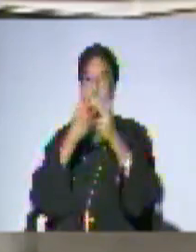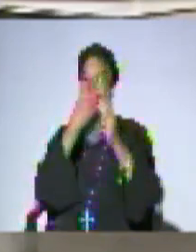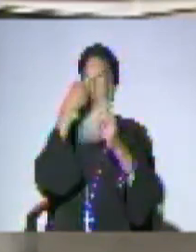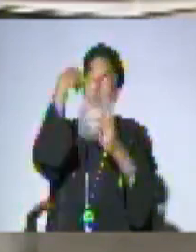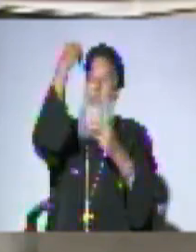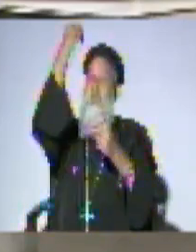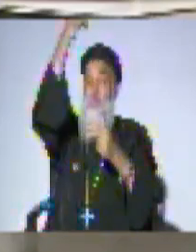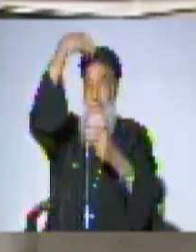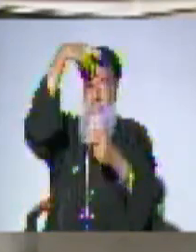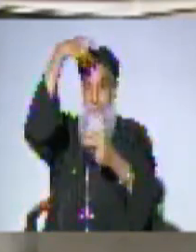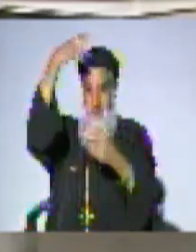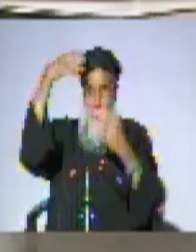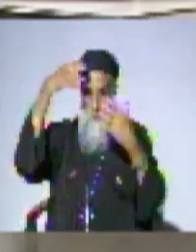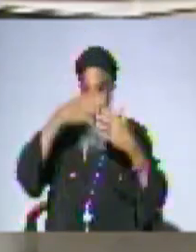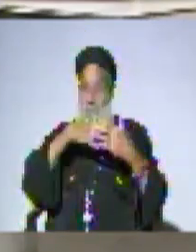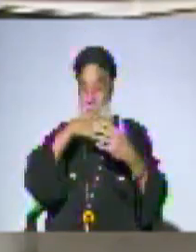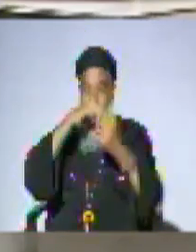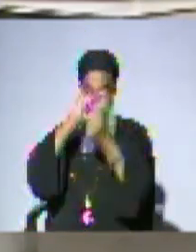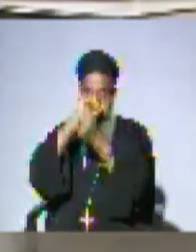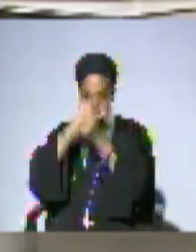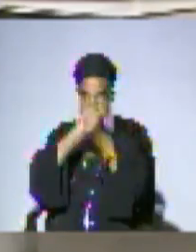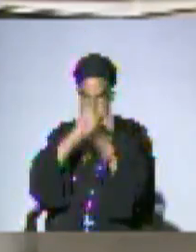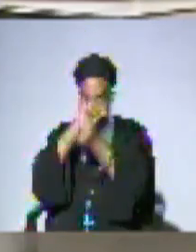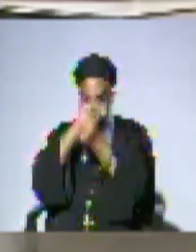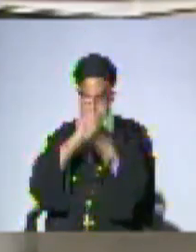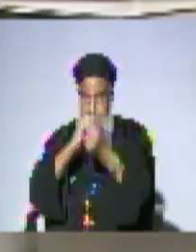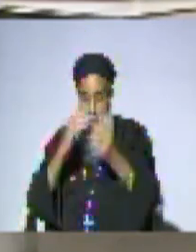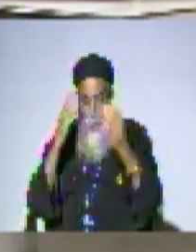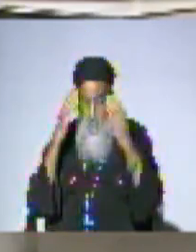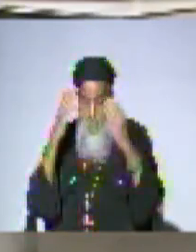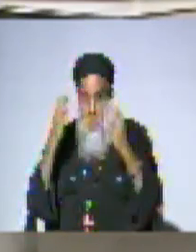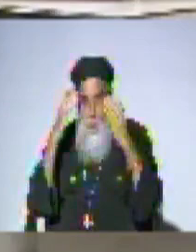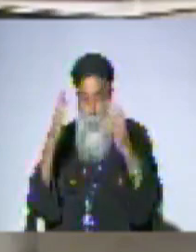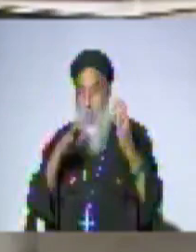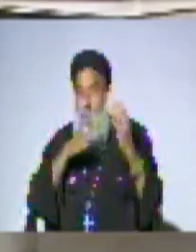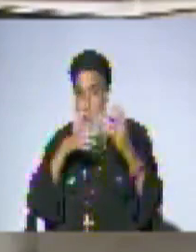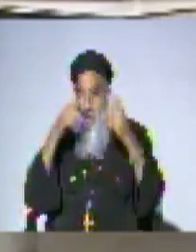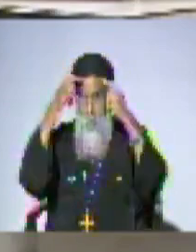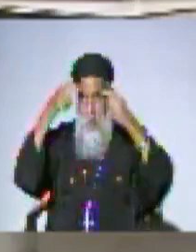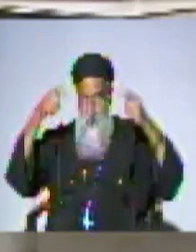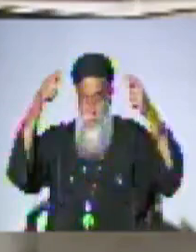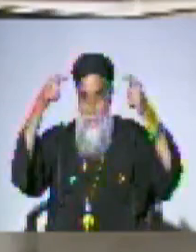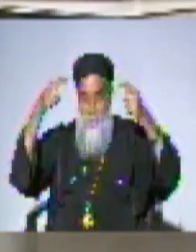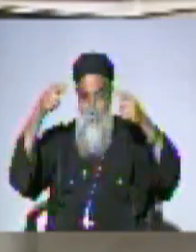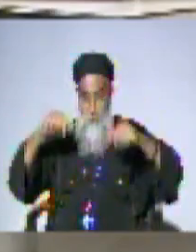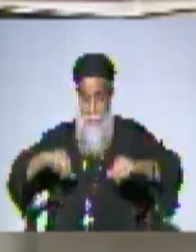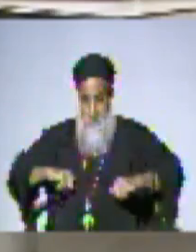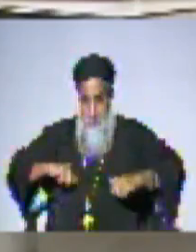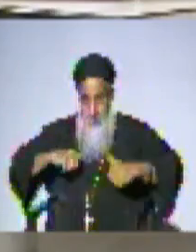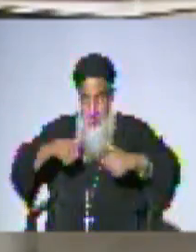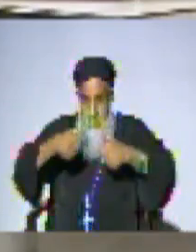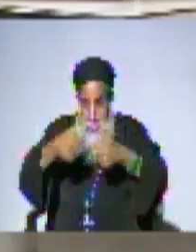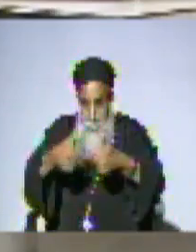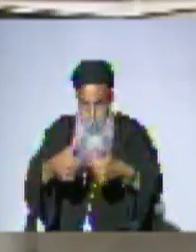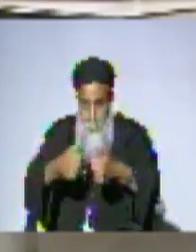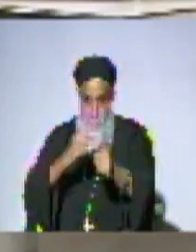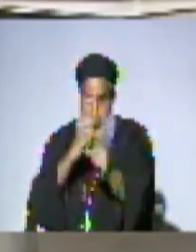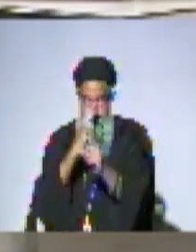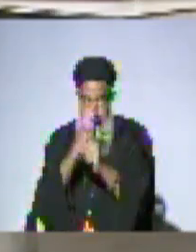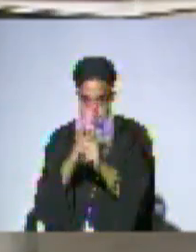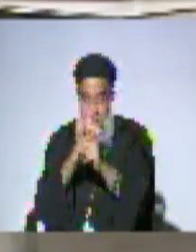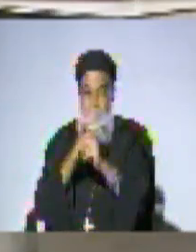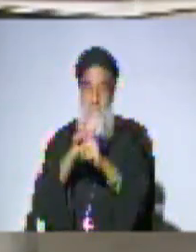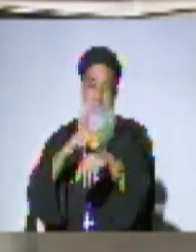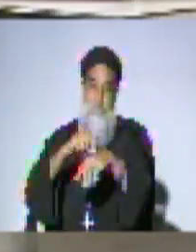القدس عشان الانسان اللي بيصلي ككاهن او كاسقف يقدر يقدم ما